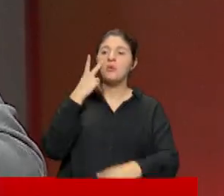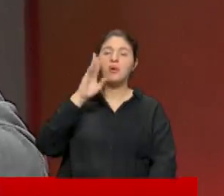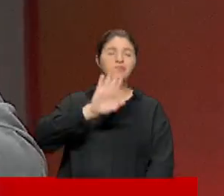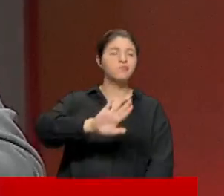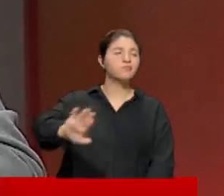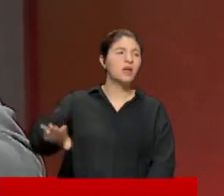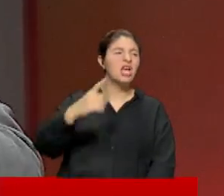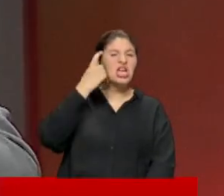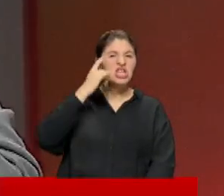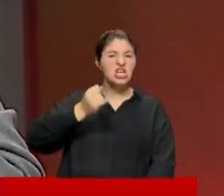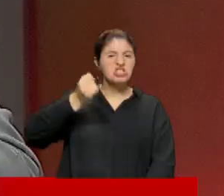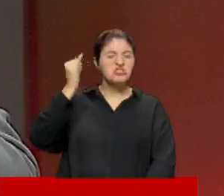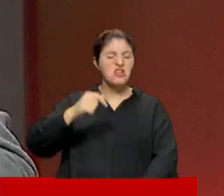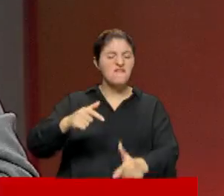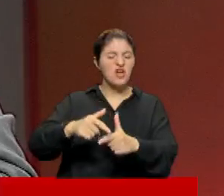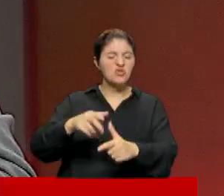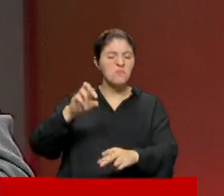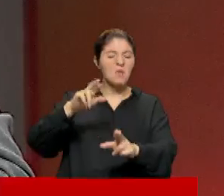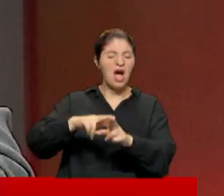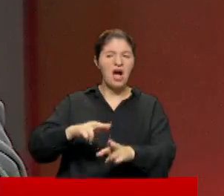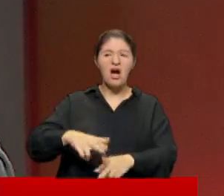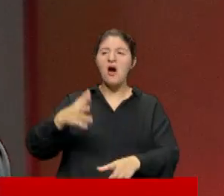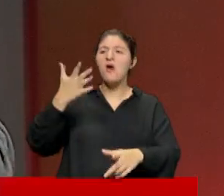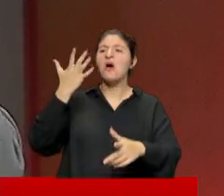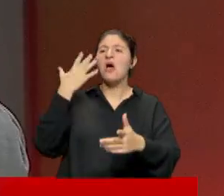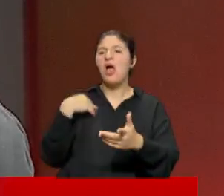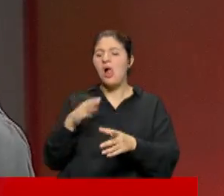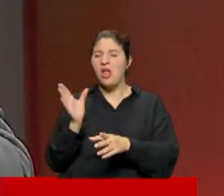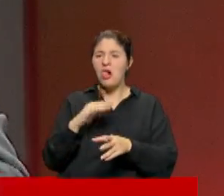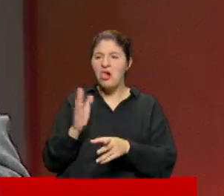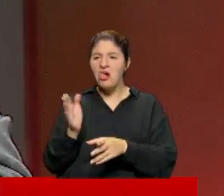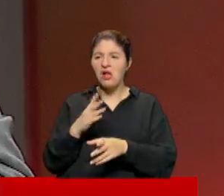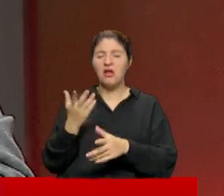illet Zillet fetöcü PKK'lı omurgasız